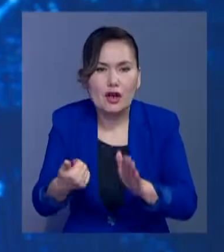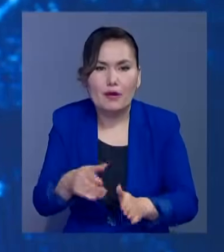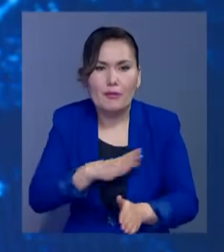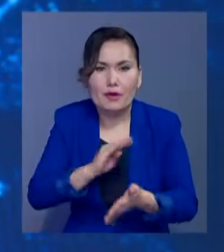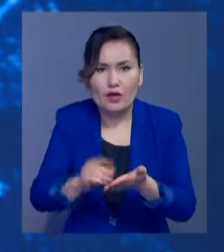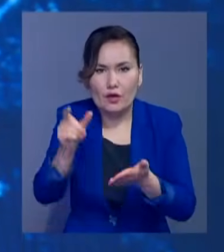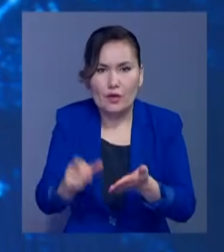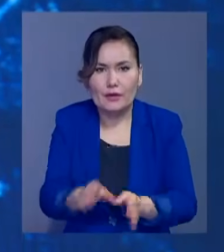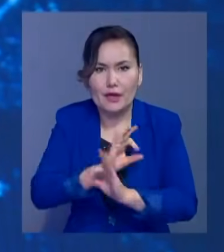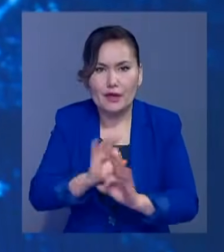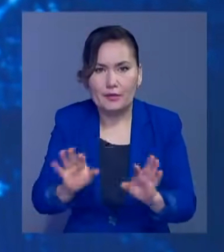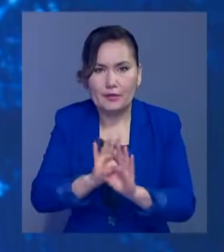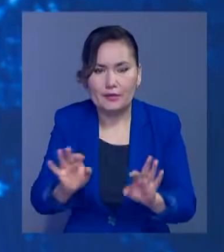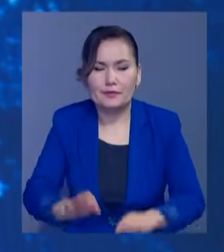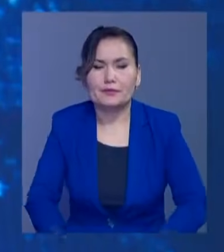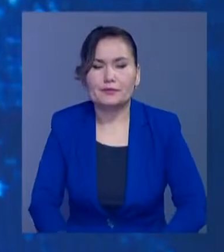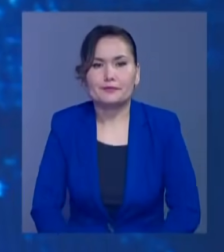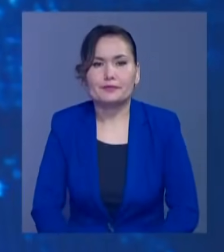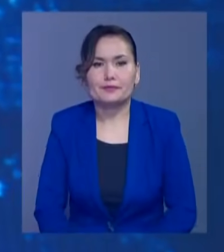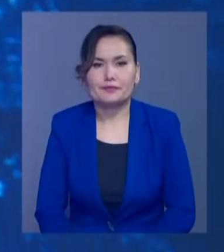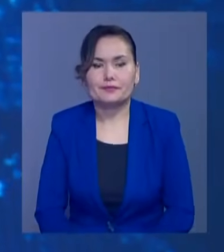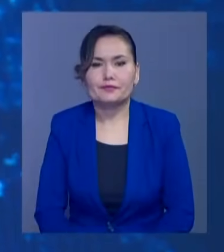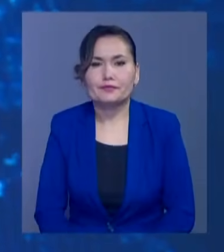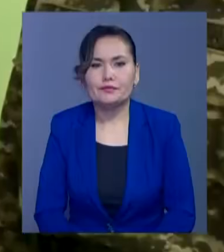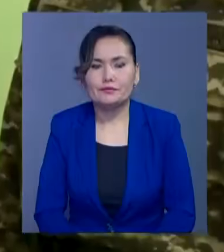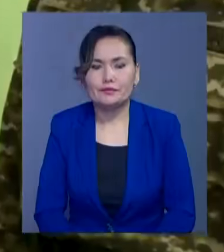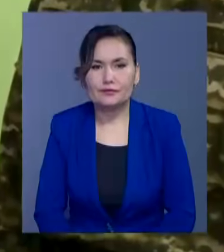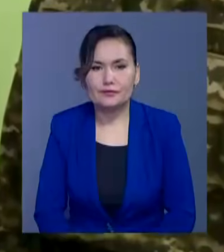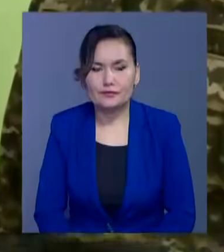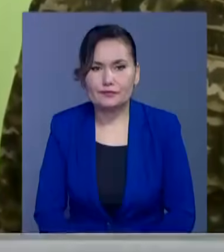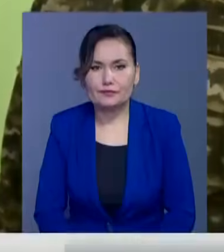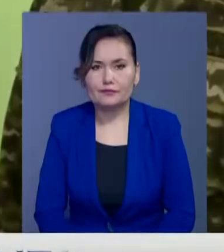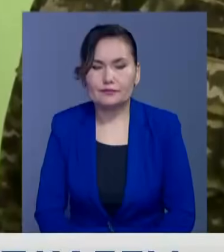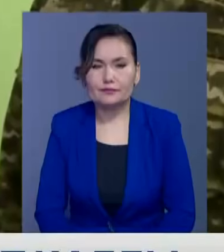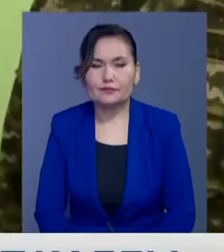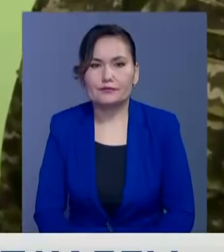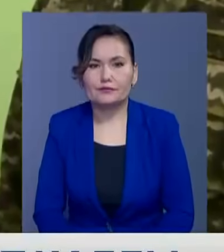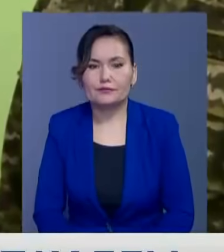мән-жайын тілшіміз Гүлжан Көленқызының сюжетінен білейік.